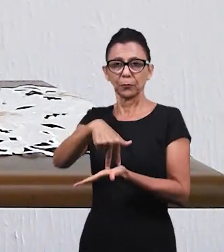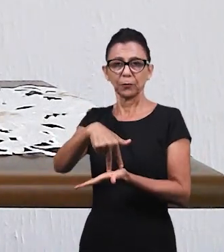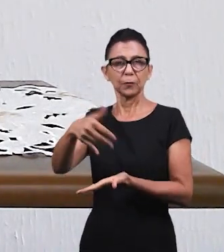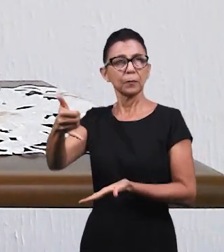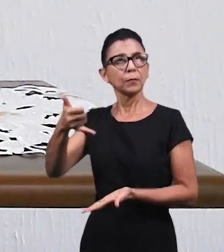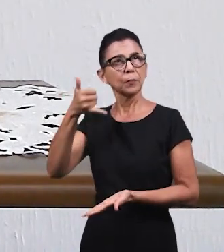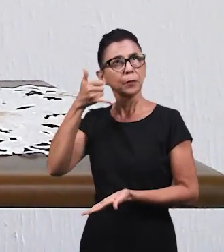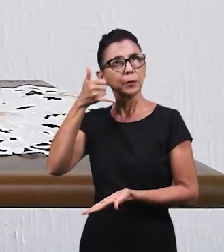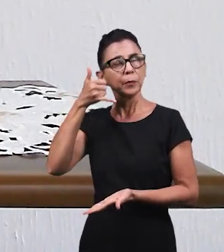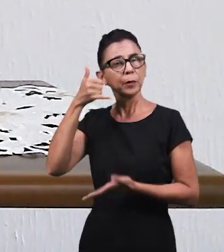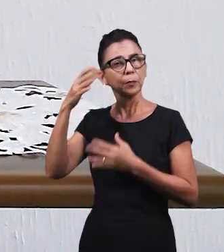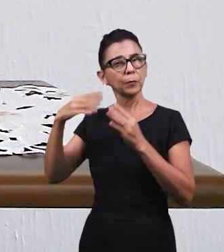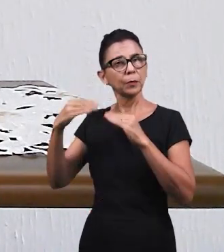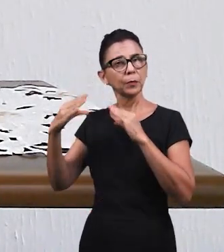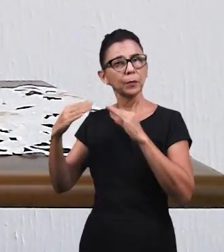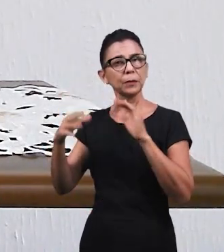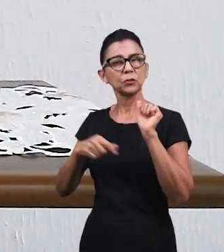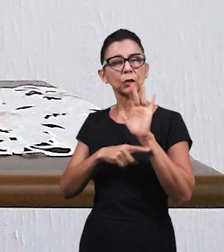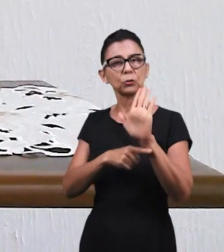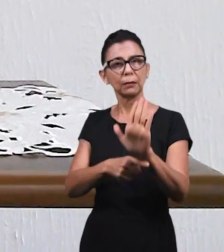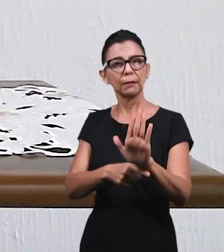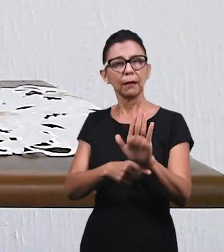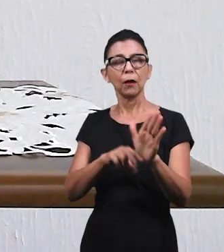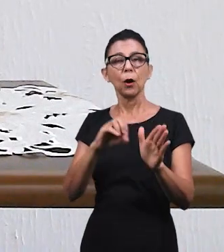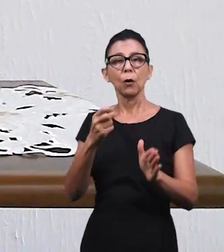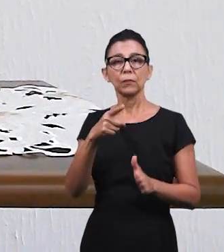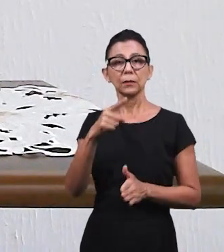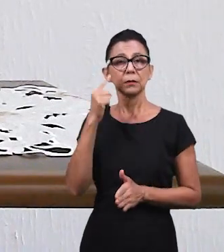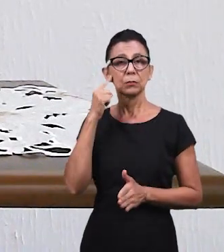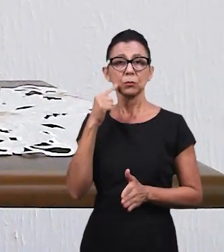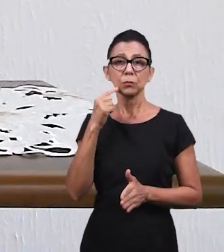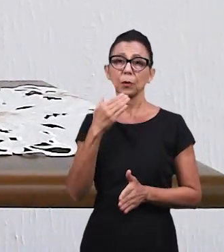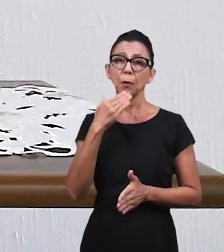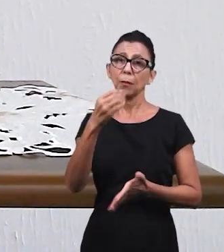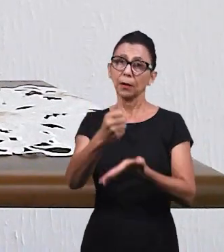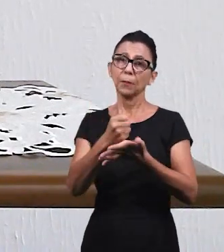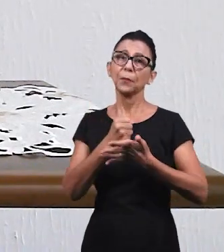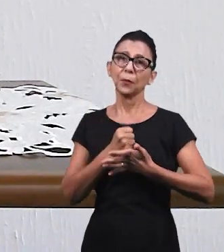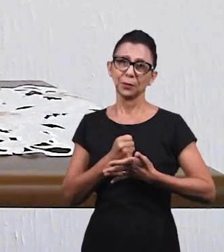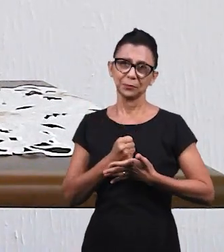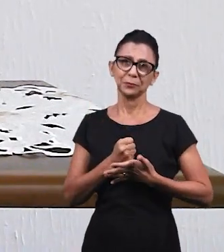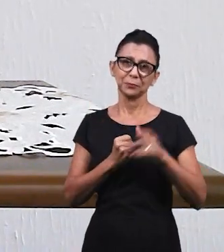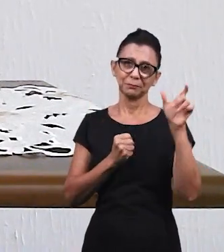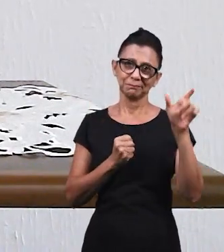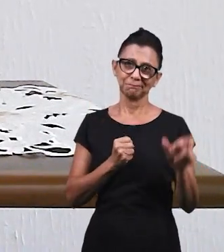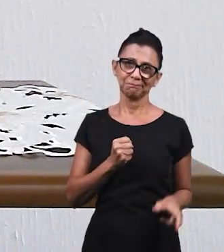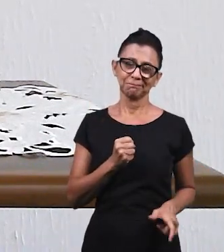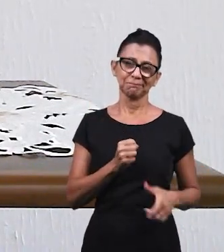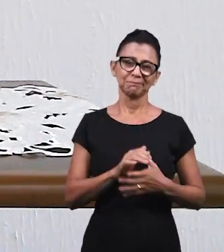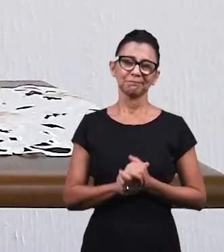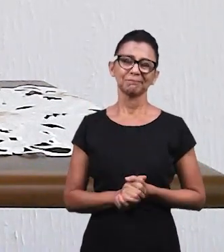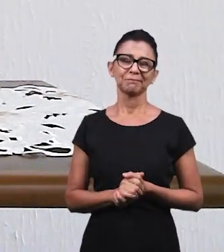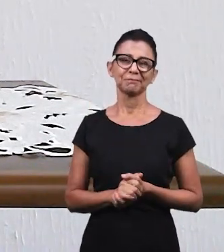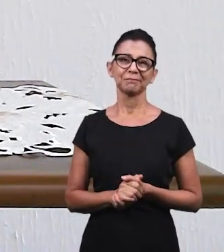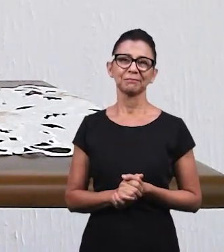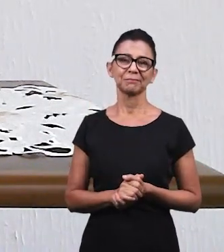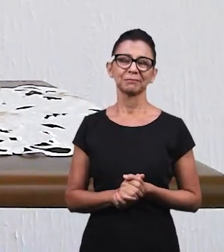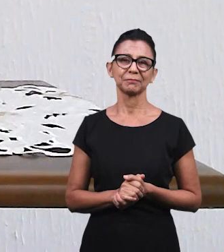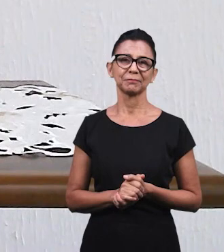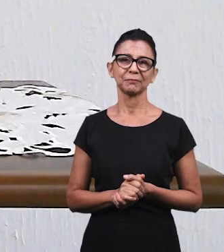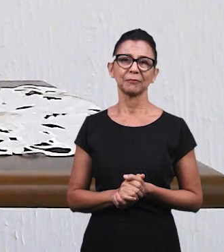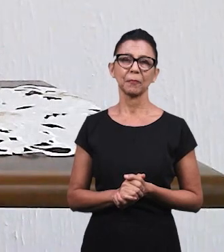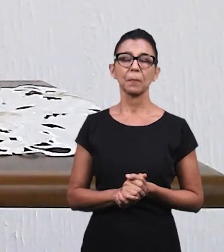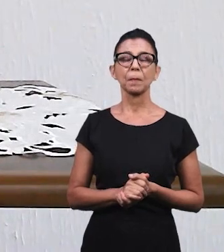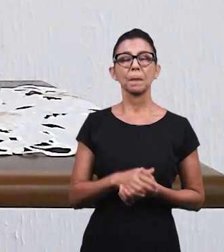есть какие-то сомнения, вопрошения, слове, то, что Бог проговорил к вам, пастора в вашем распоряжении.